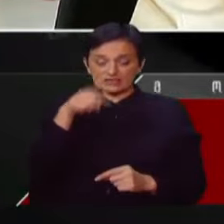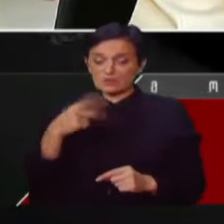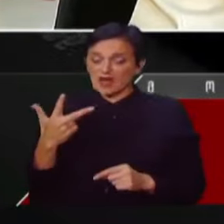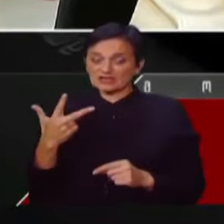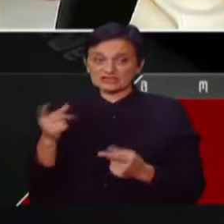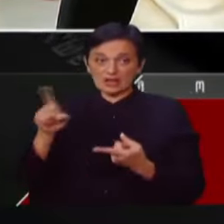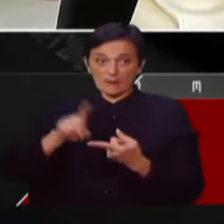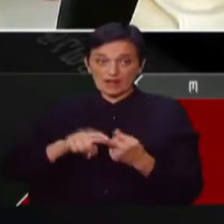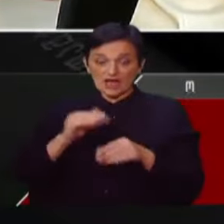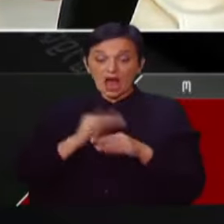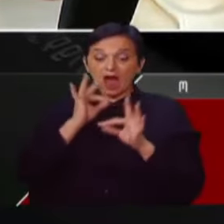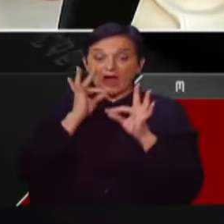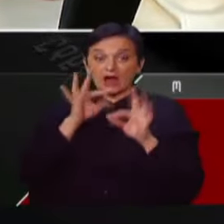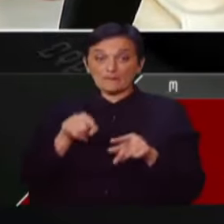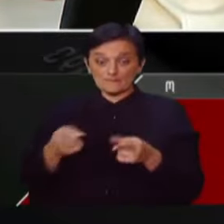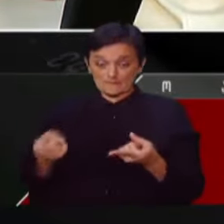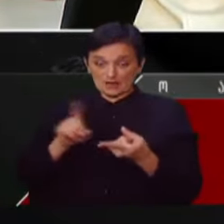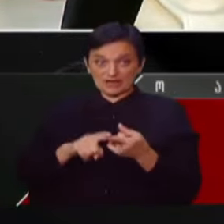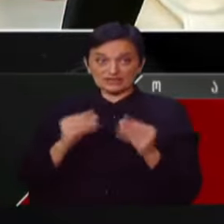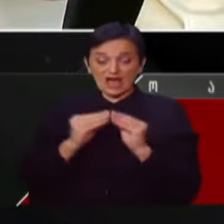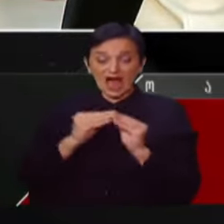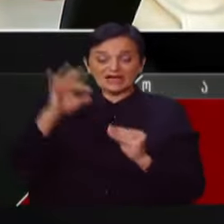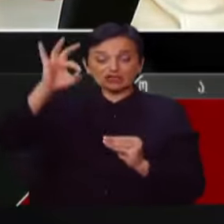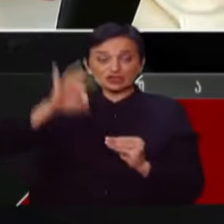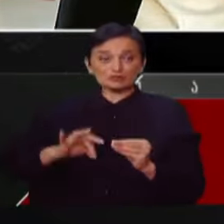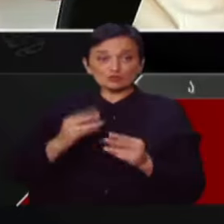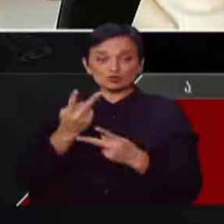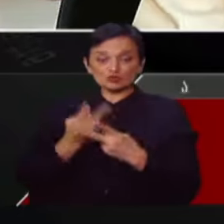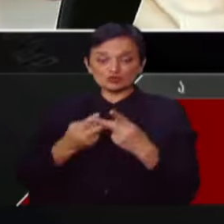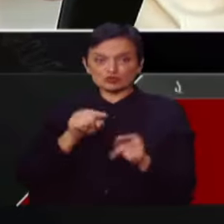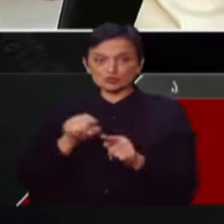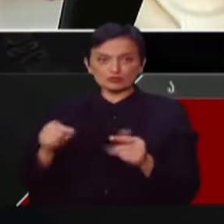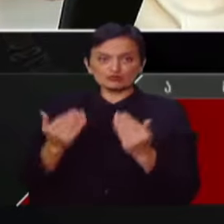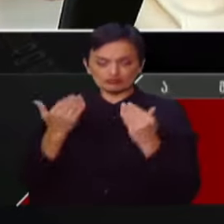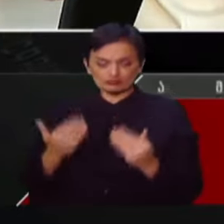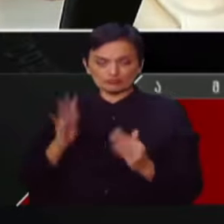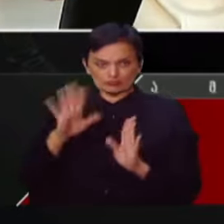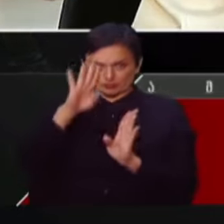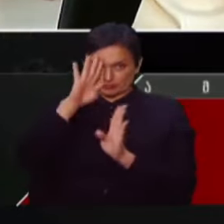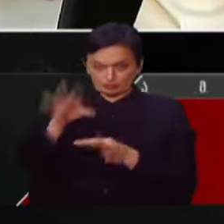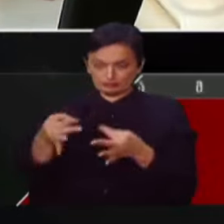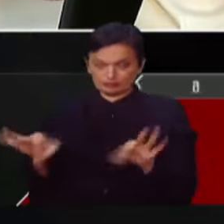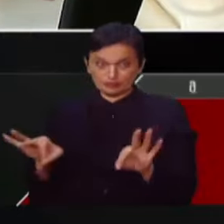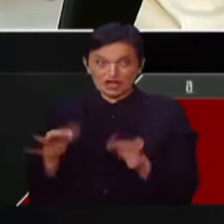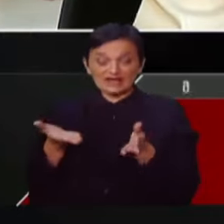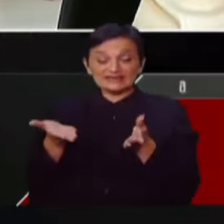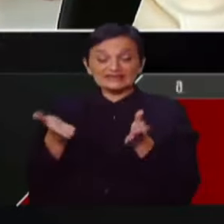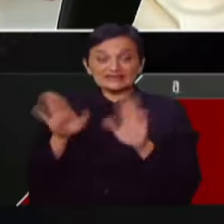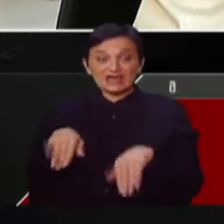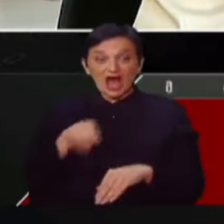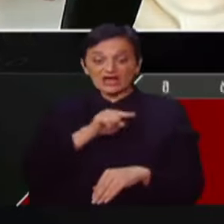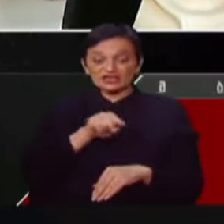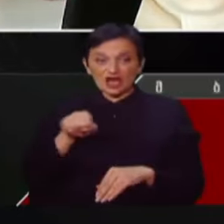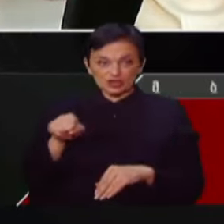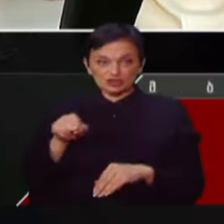ამ ამნისტიის ფარგლებში პატიმრების 10% საპყრობილეს დაუყოვნებლივ დატოვებს, დანარჩენი